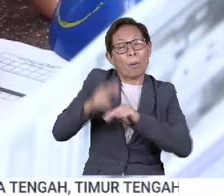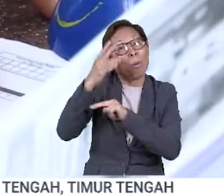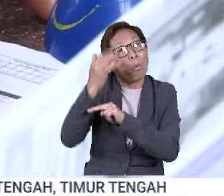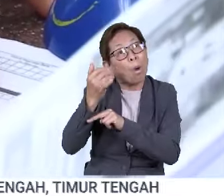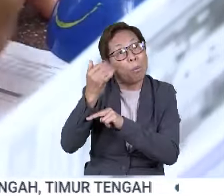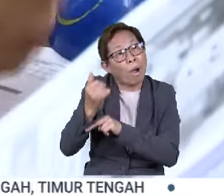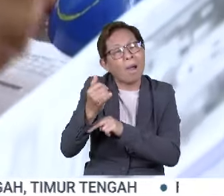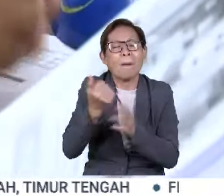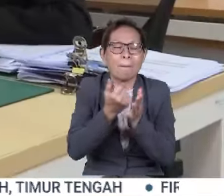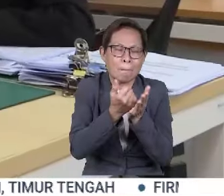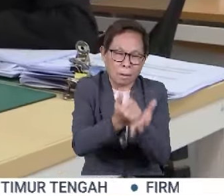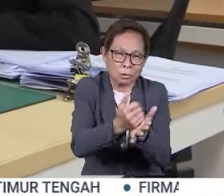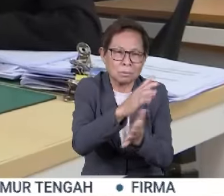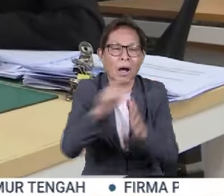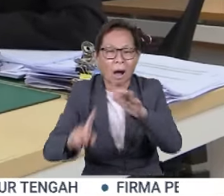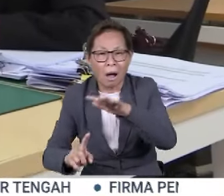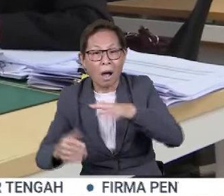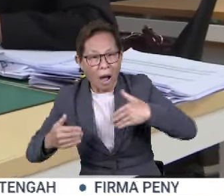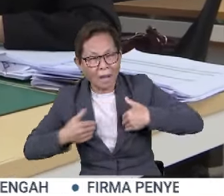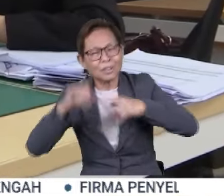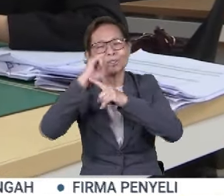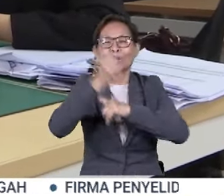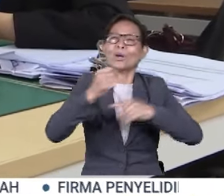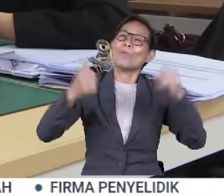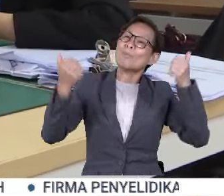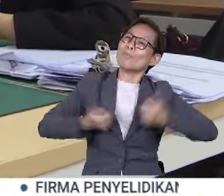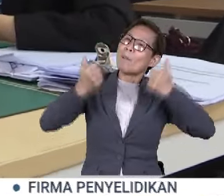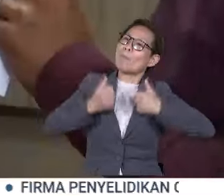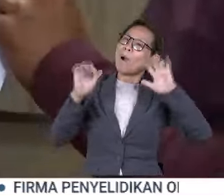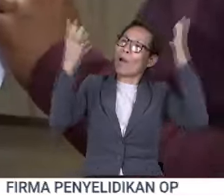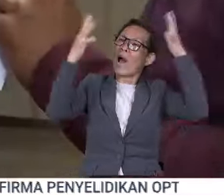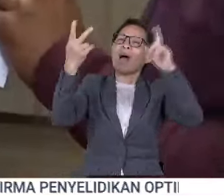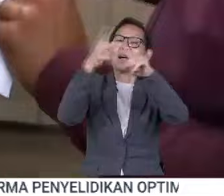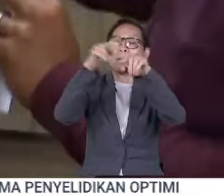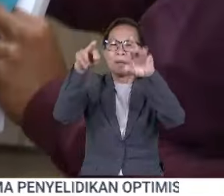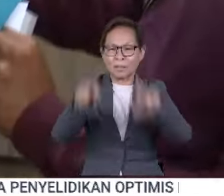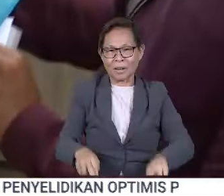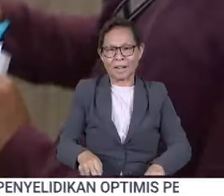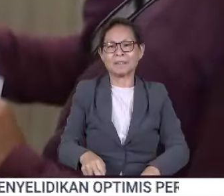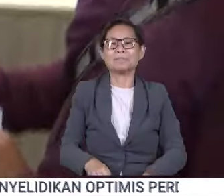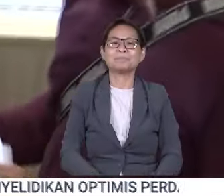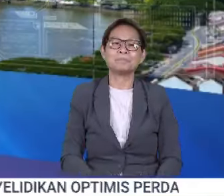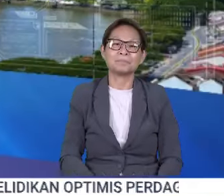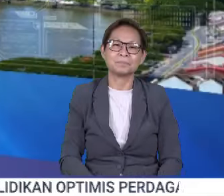bertujuan membantu dan mewujudkan suasana perayaan kepada rakyat menjelang sambutan Aidilfitri.